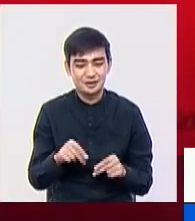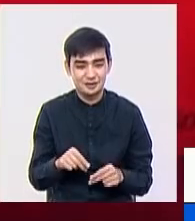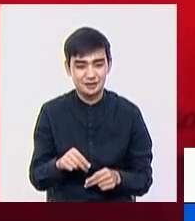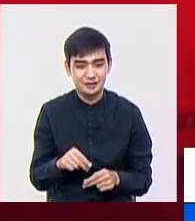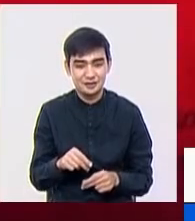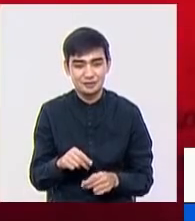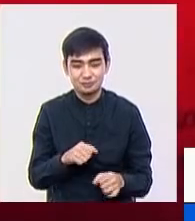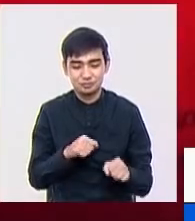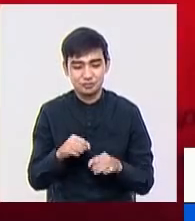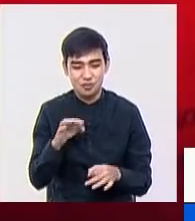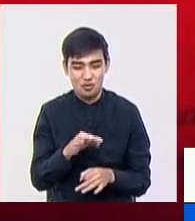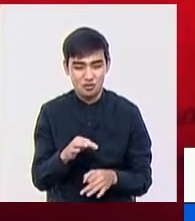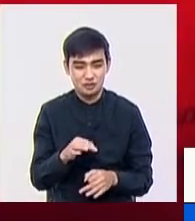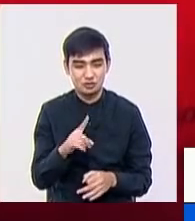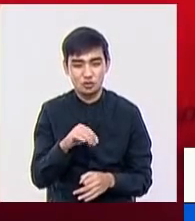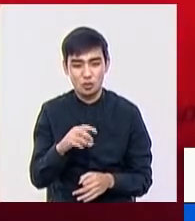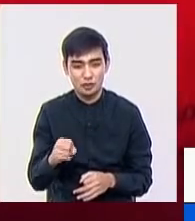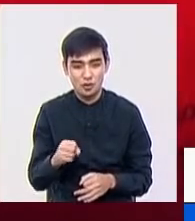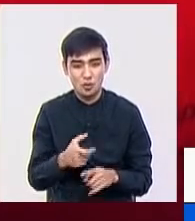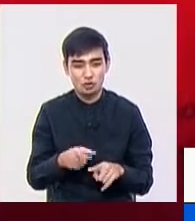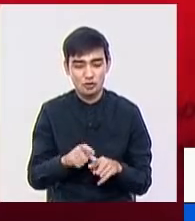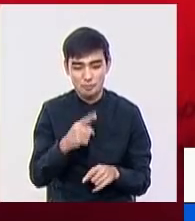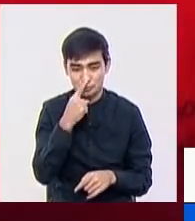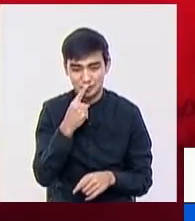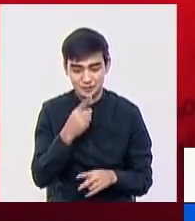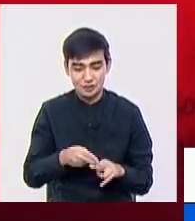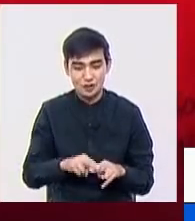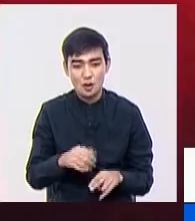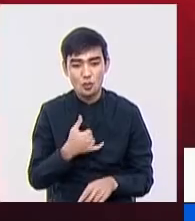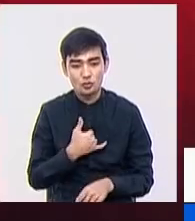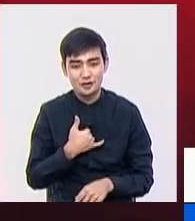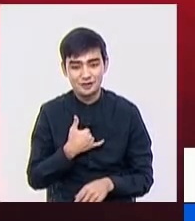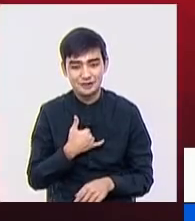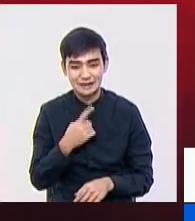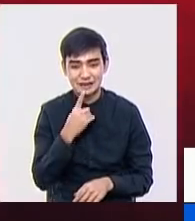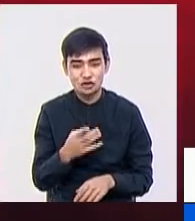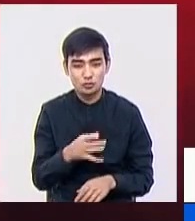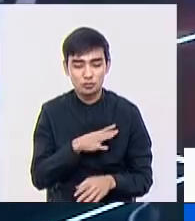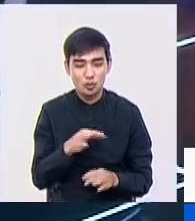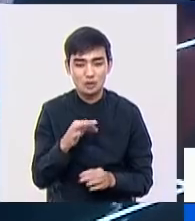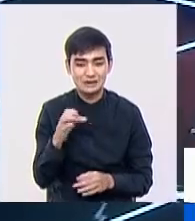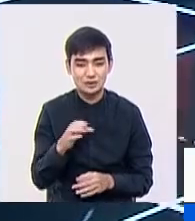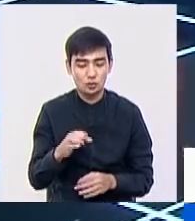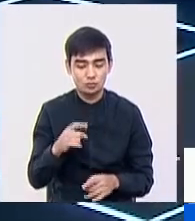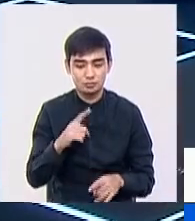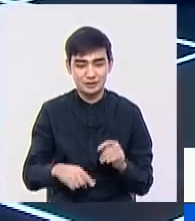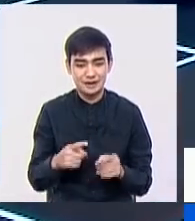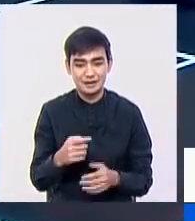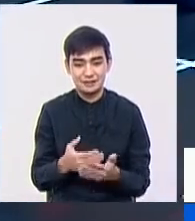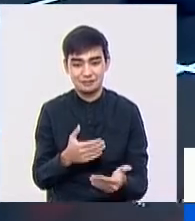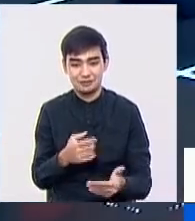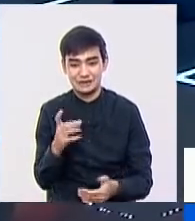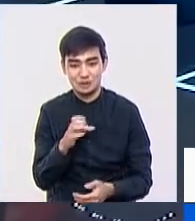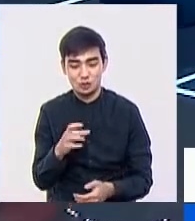где сейсмогенерирующие зоны находятся очень близко. И у нас речь идет о секундах. Но вот за несколько секунд